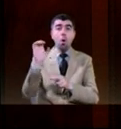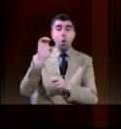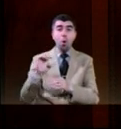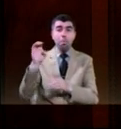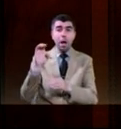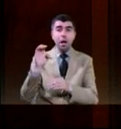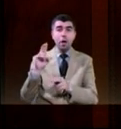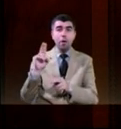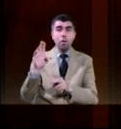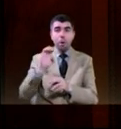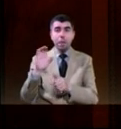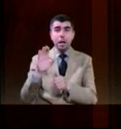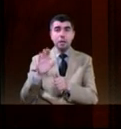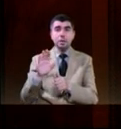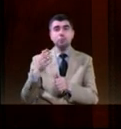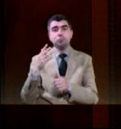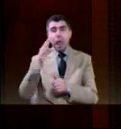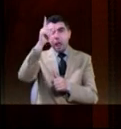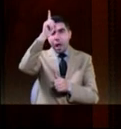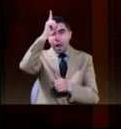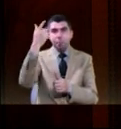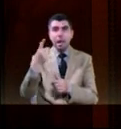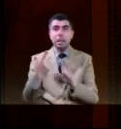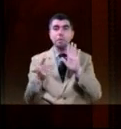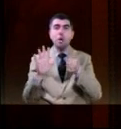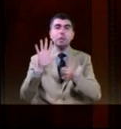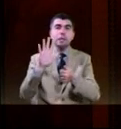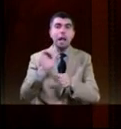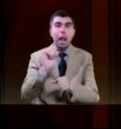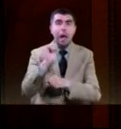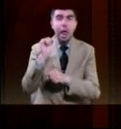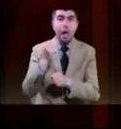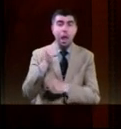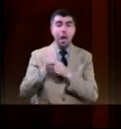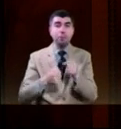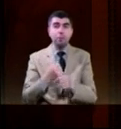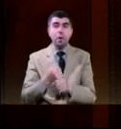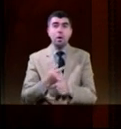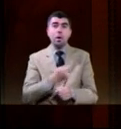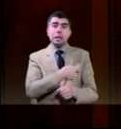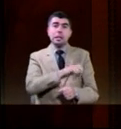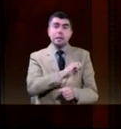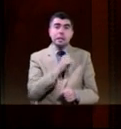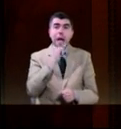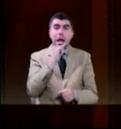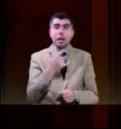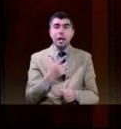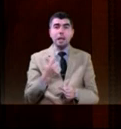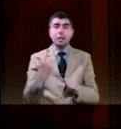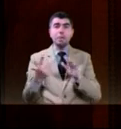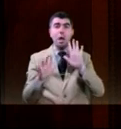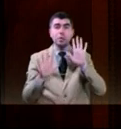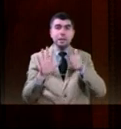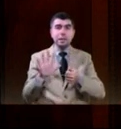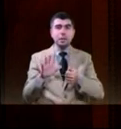60 سنه. راه دابا في المانيا قلنا لك 67 سنه، في البرتغال وفي ايطاليا 66 سنه، في فرنسا ما عرفتش